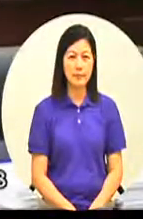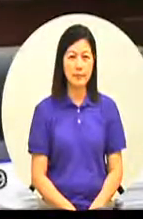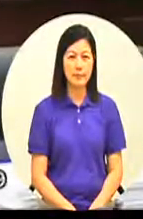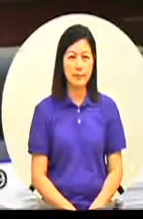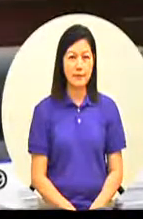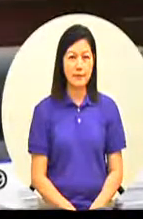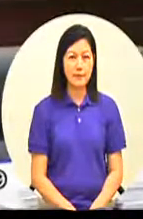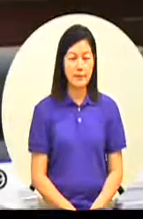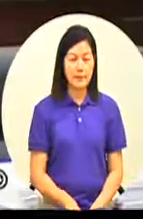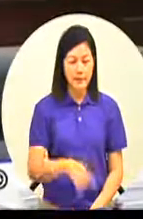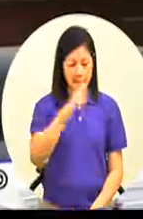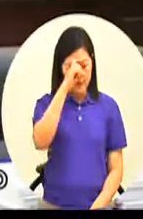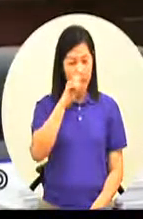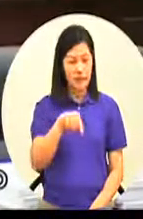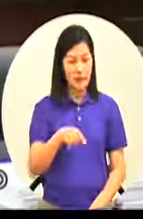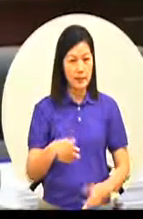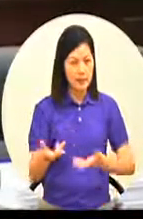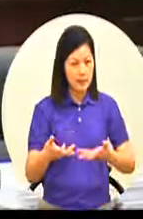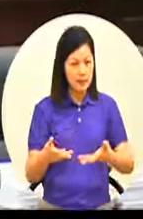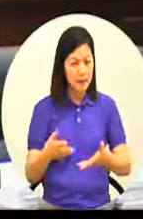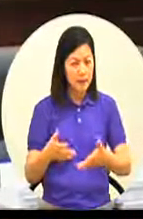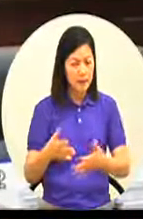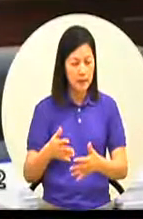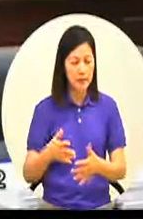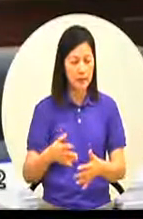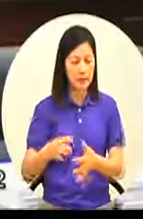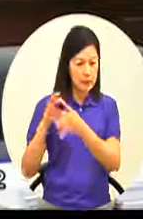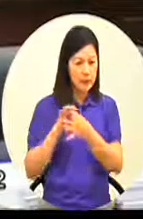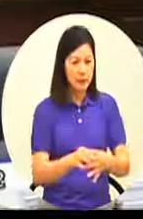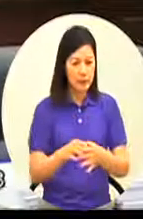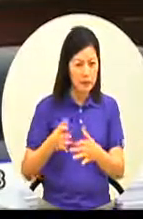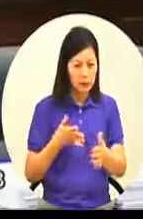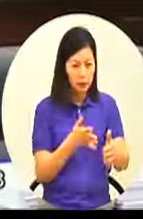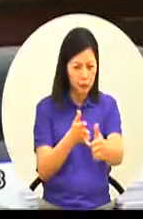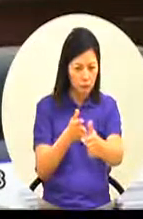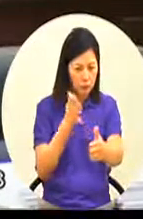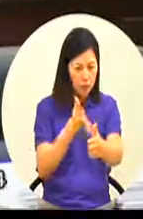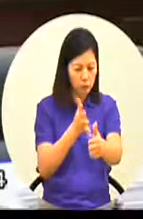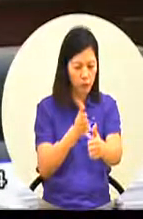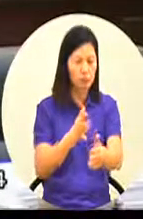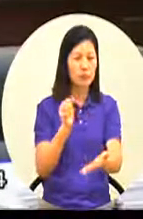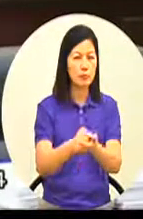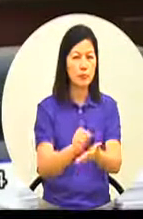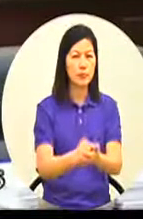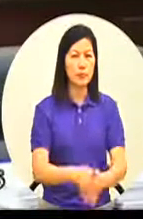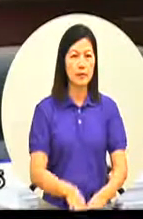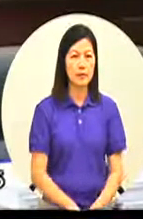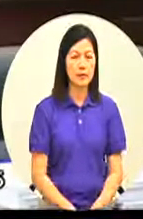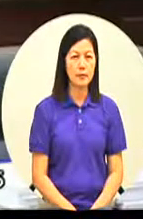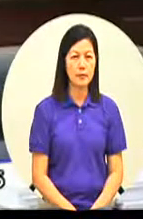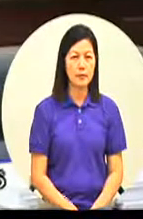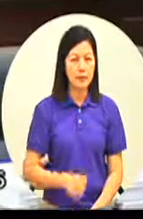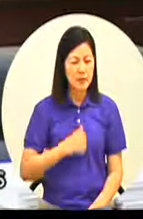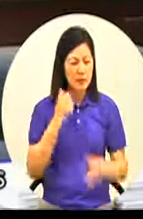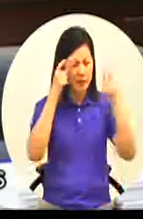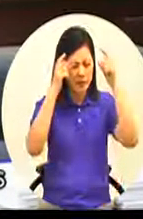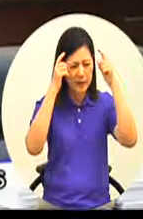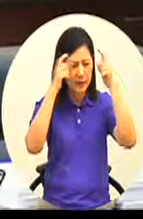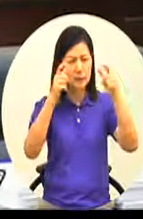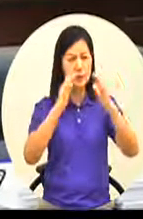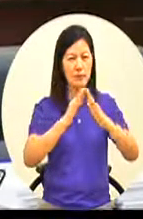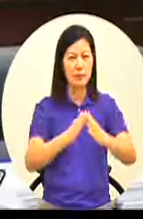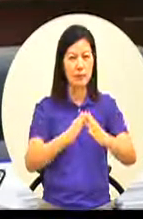望能够把这个议题能够持续的追踪，本席是这样的建议。那我也觉得说到底是不是真的高雄市他